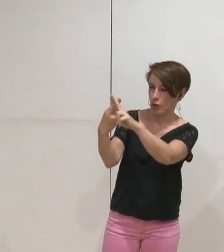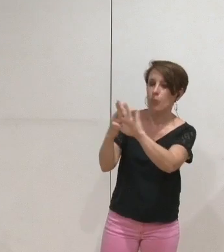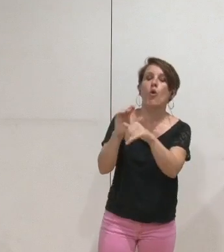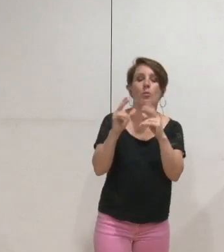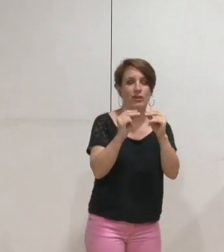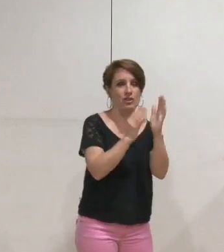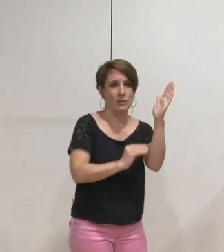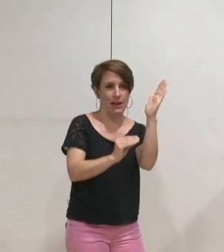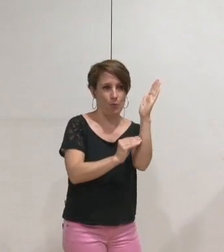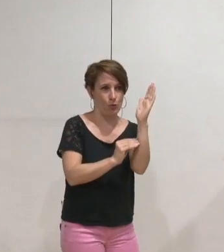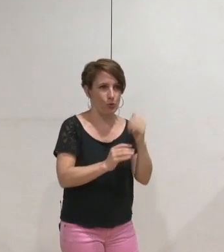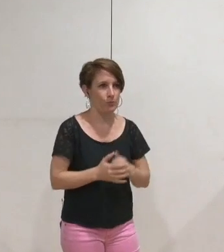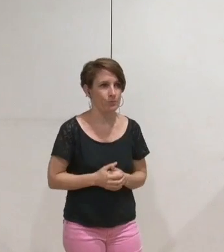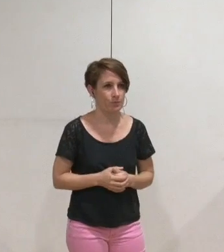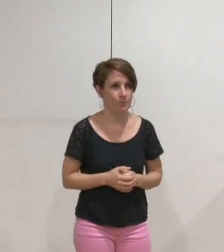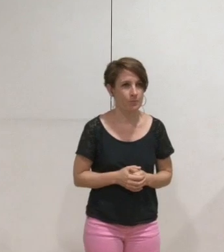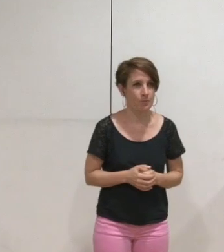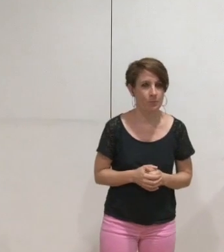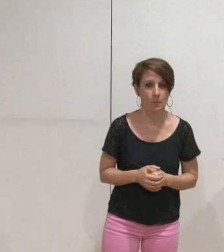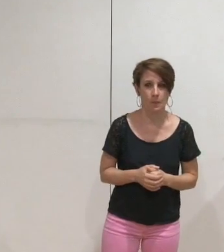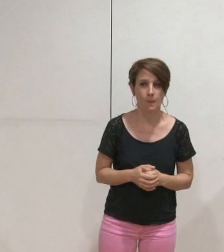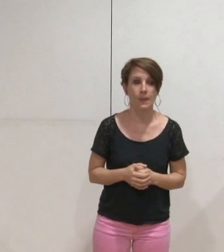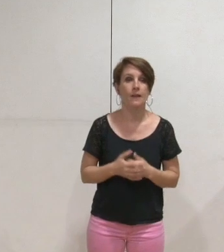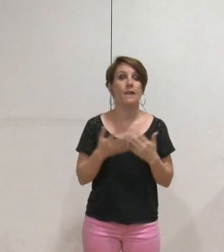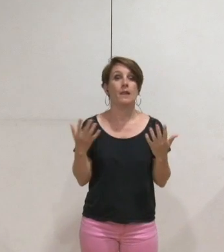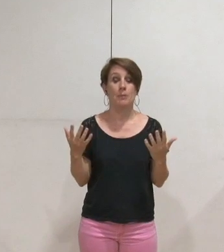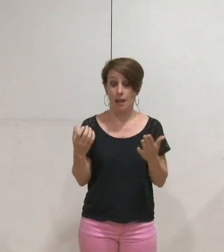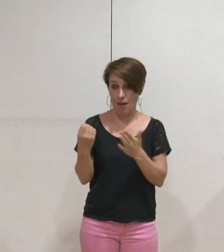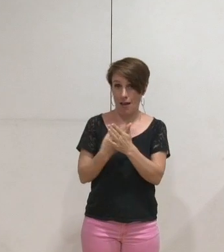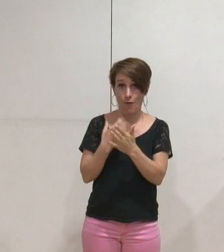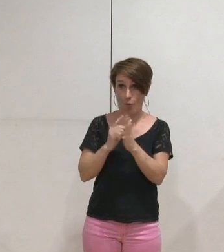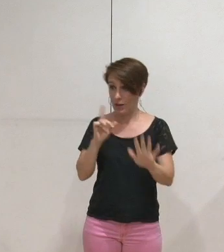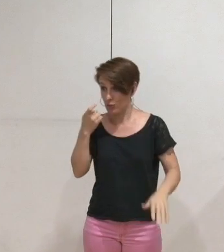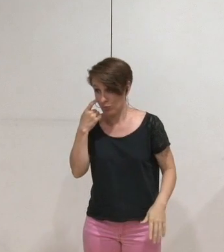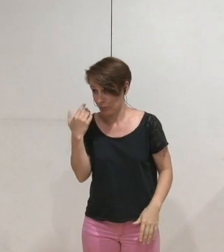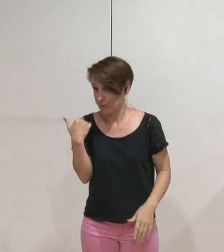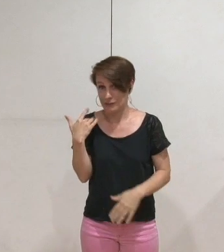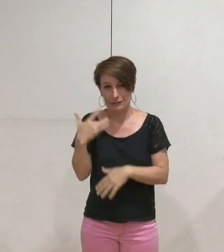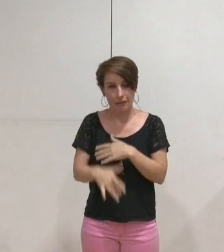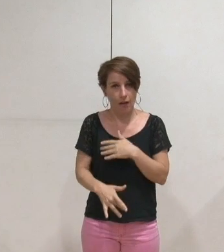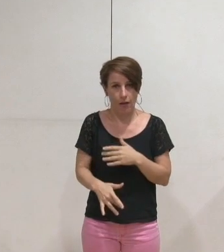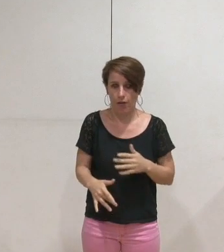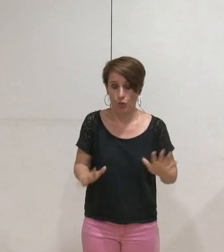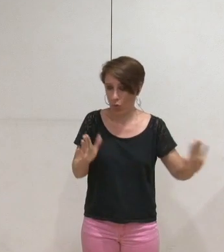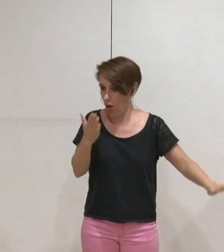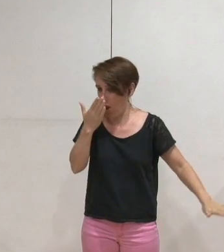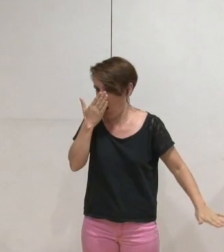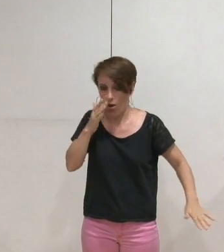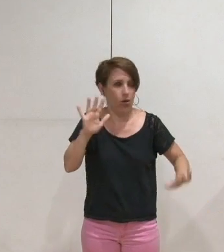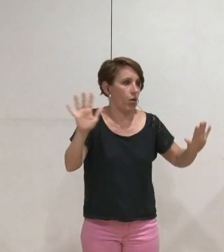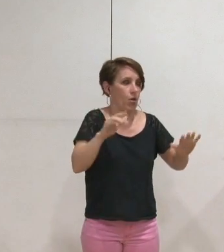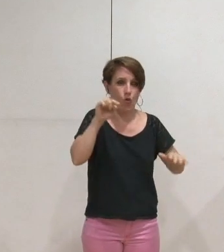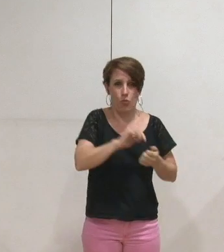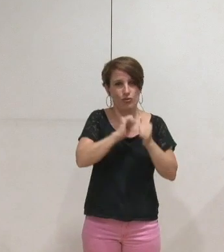présenterai l'amendement que je m'excuse de présenter sur table mais Contu des informations que nous avons eu tardivement nous avons dû modifier quelques éléments de